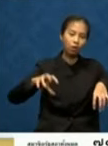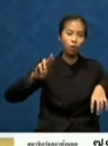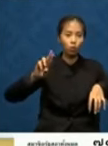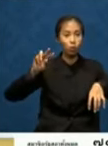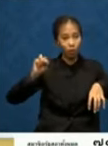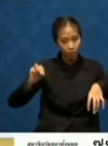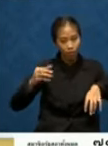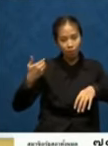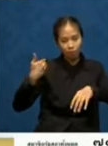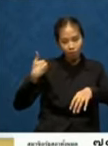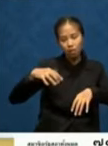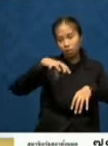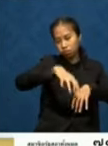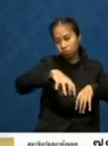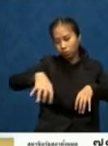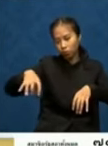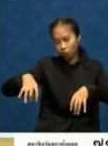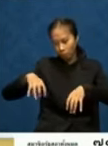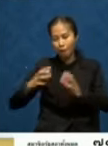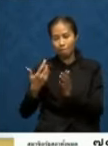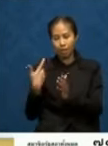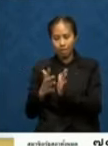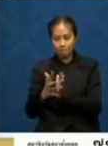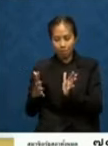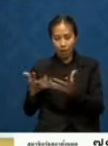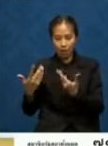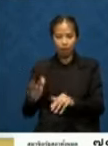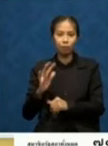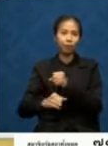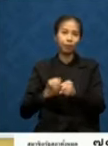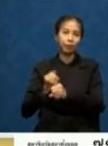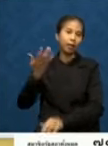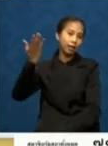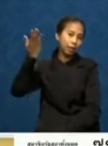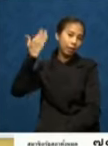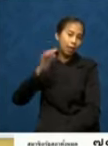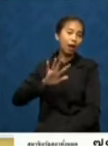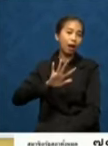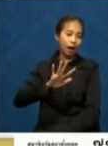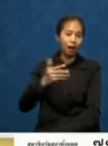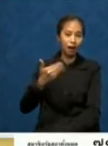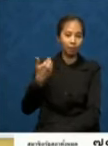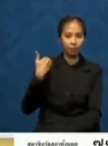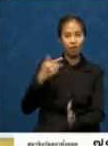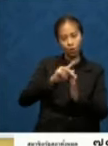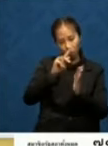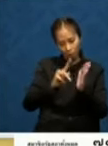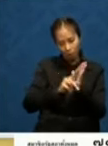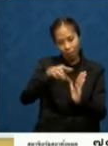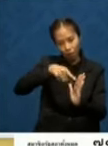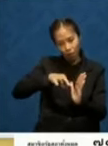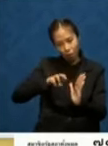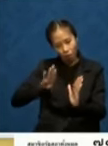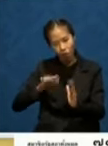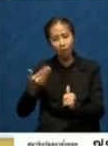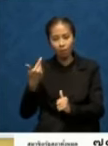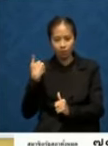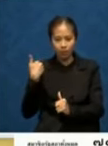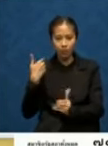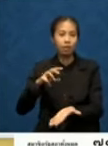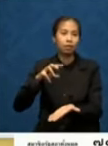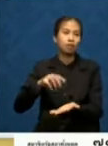ใช่ UN อยู่มากพอสมควรแล้วนะครับแต่ว่า5ปีที่แล้วเรามีพระราชบัญญัติ เอกสิทธิ์และความคุ้มกันสำหรับองค์การระหว่างประเทศ